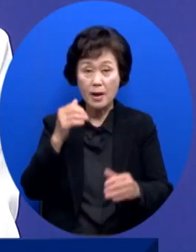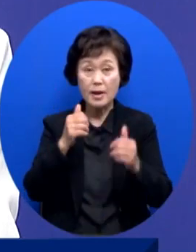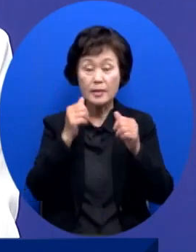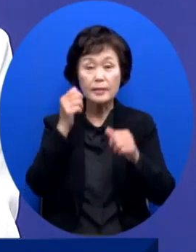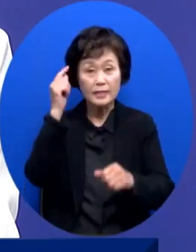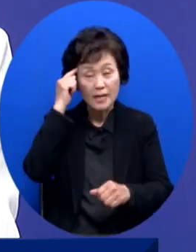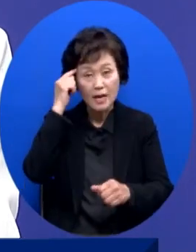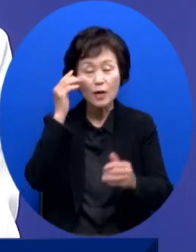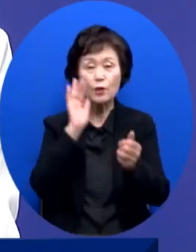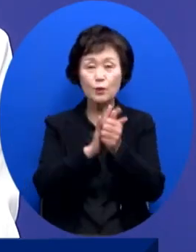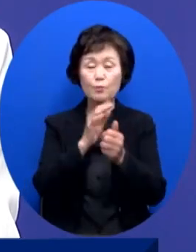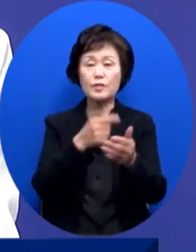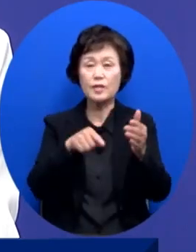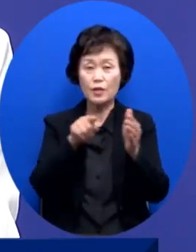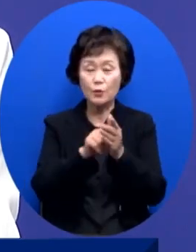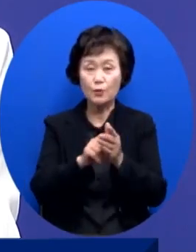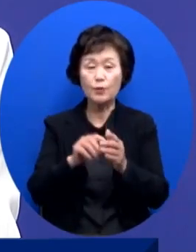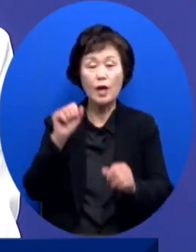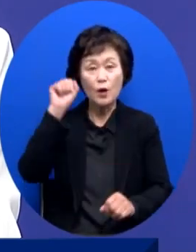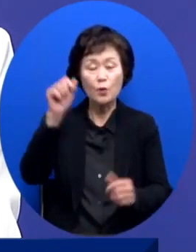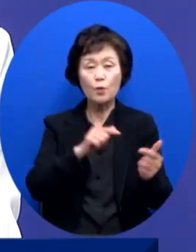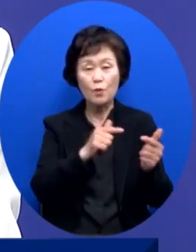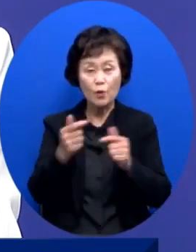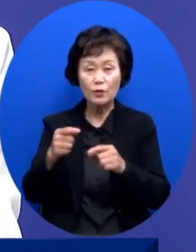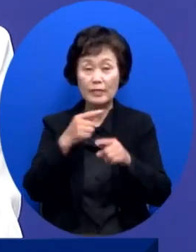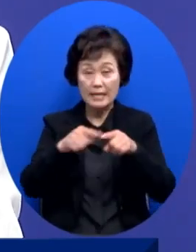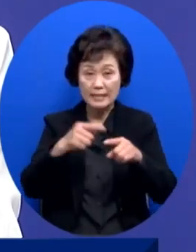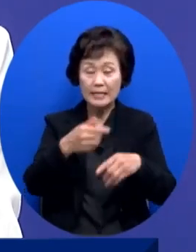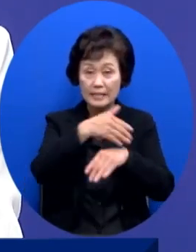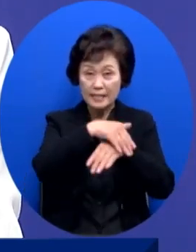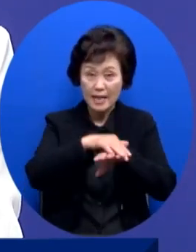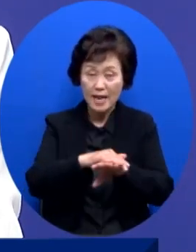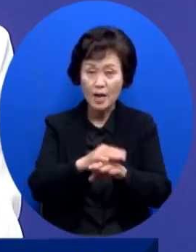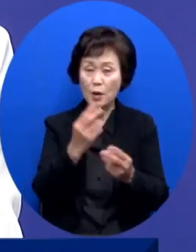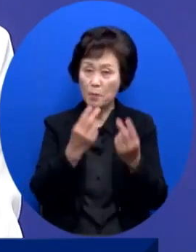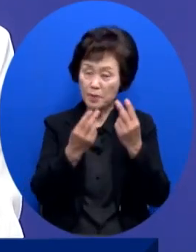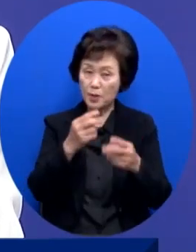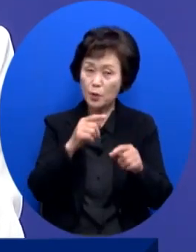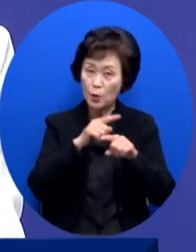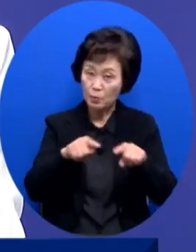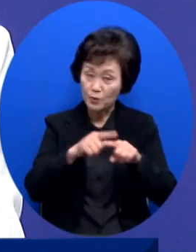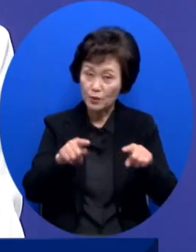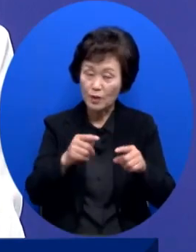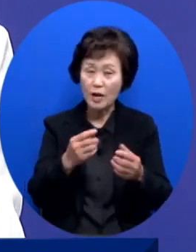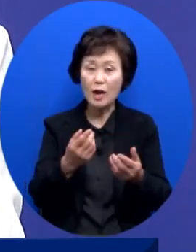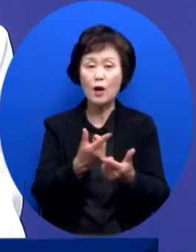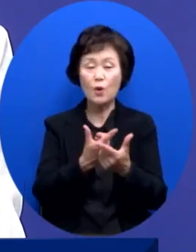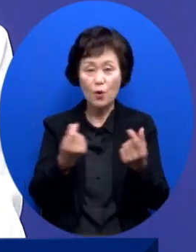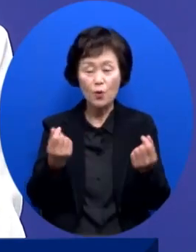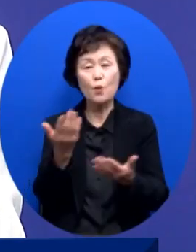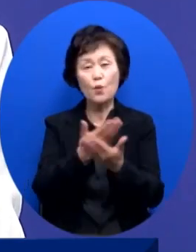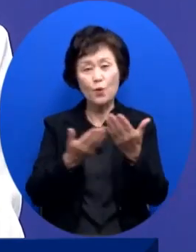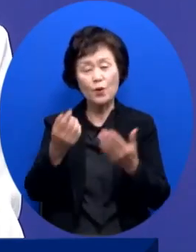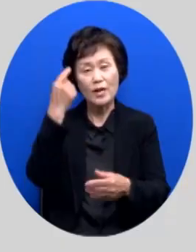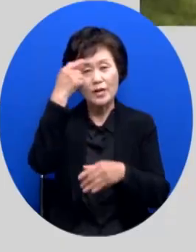교육 현안에 대한 교육감 후보들의 정책을 비교 분석하고 그 결과를 공유할 계획입니다. 김인혜